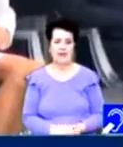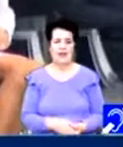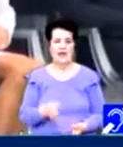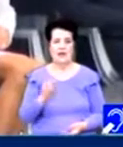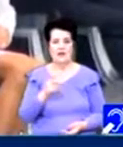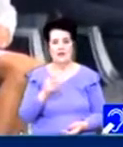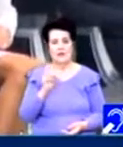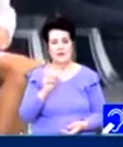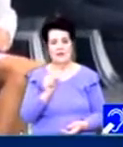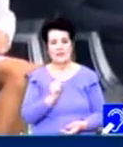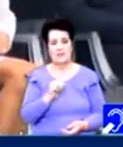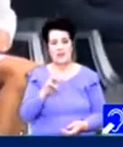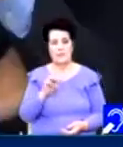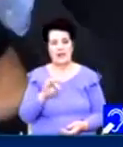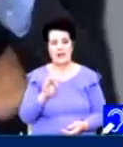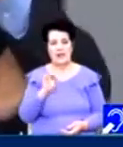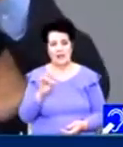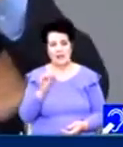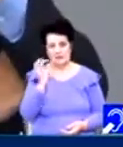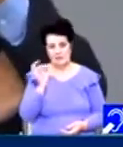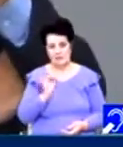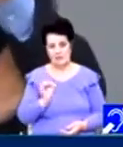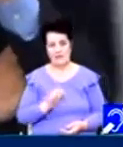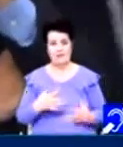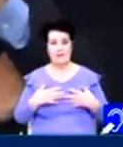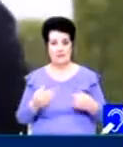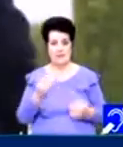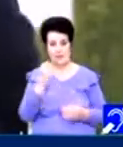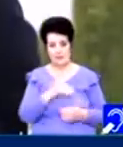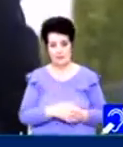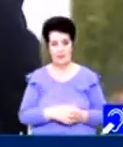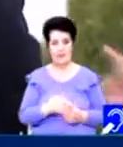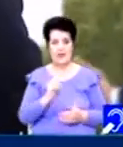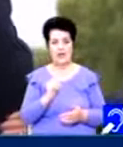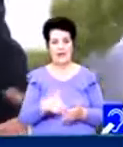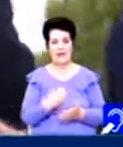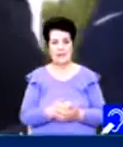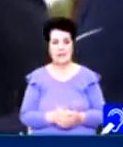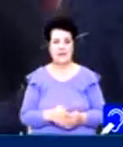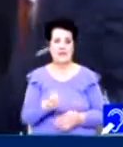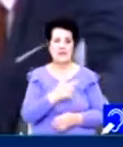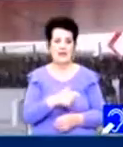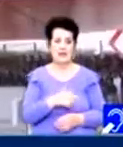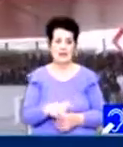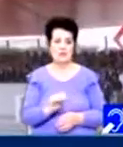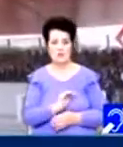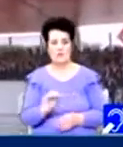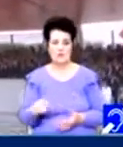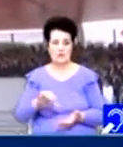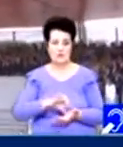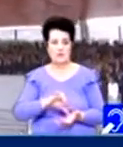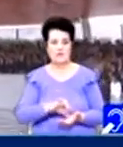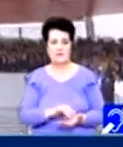Cancelarul german Angela Merkel, care a afișat o stare mai bună de sănătate, lideri europeni, delegații oficiale au asistat la paradă din